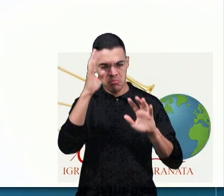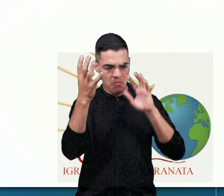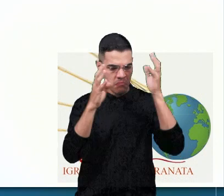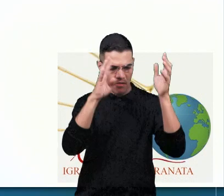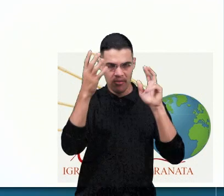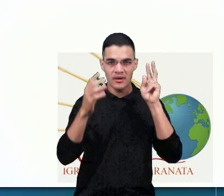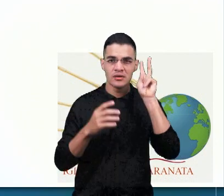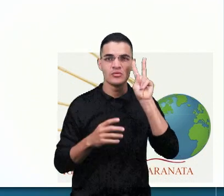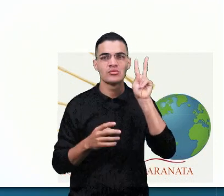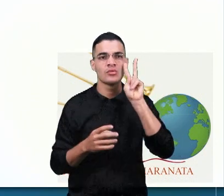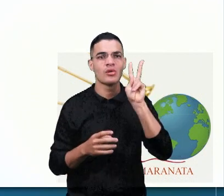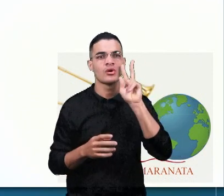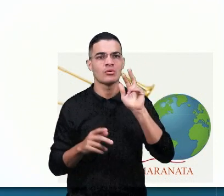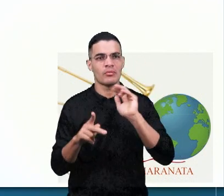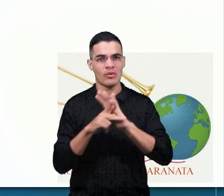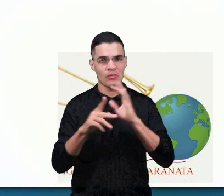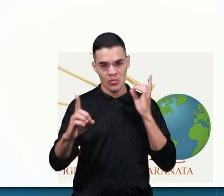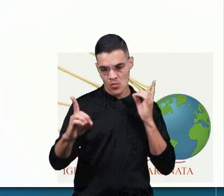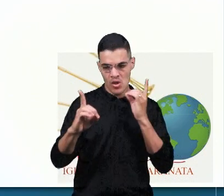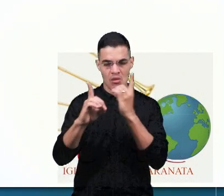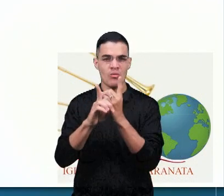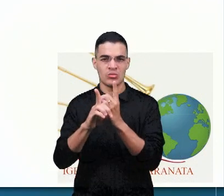historiques de cette rencontre?